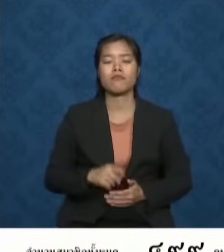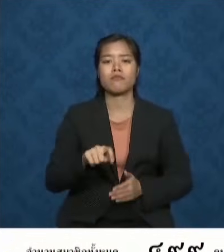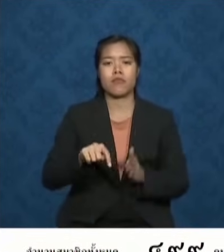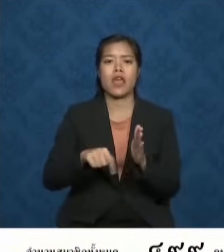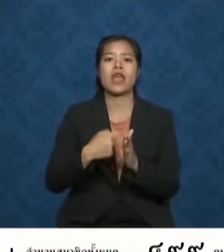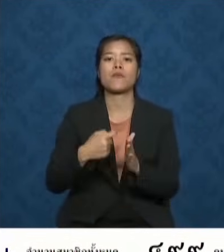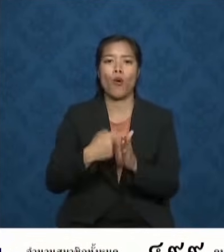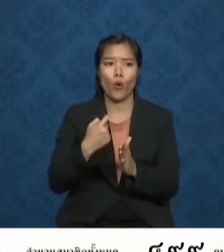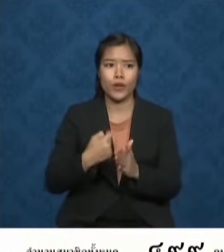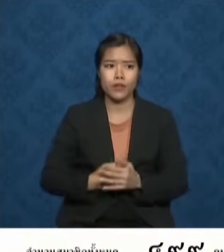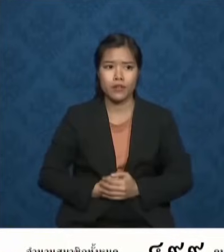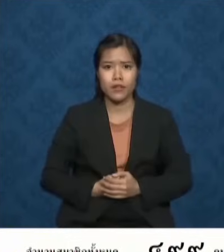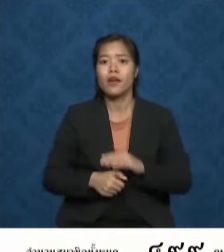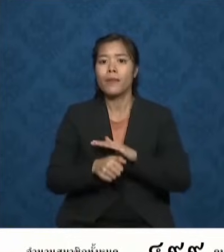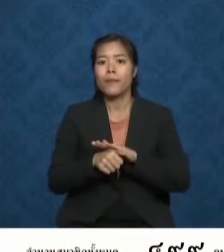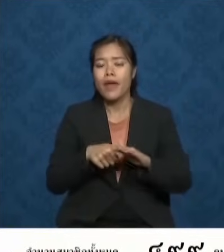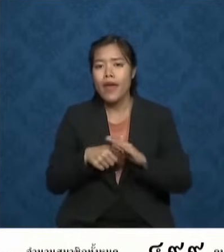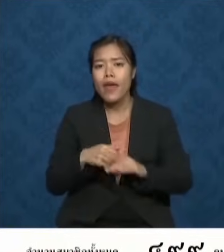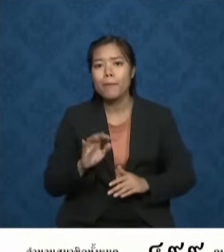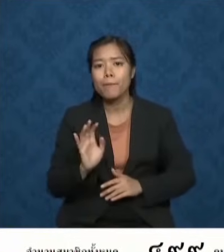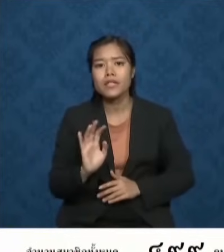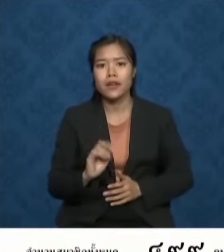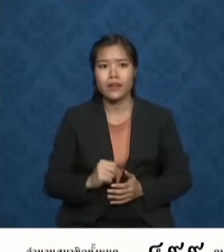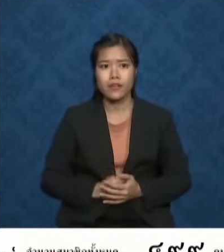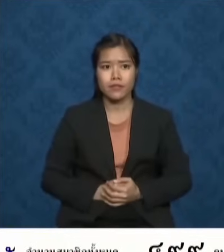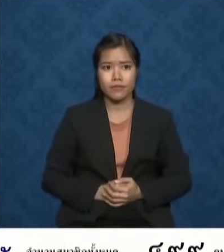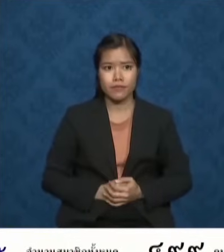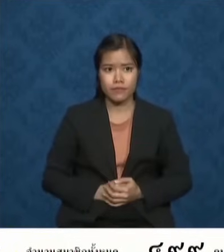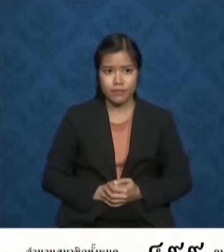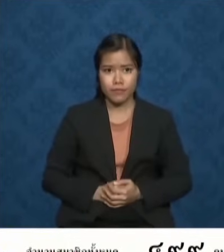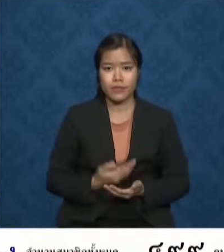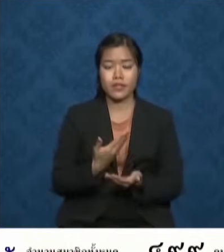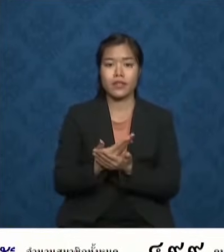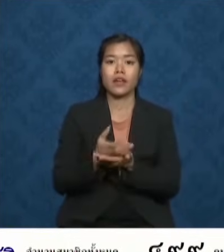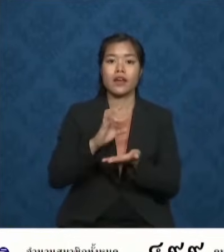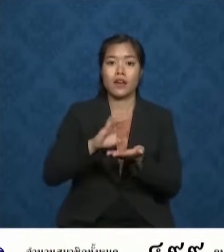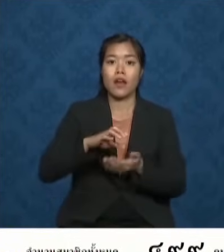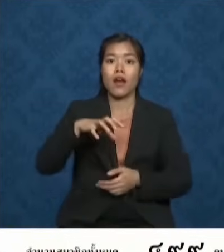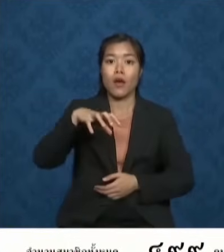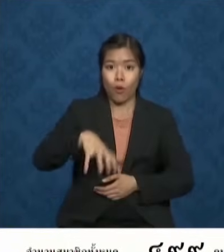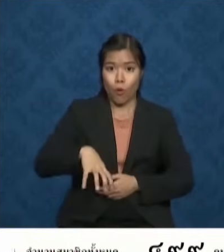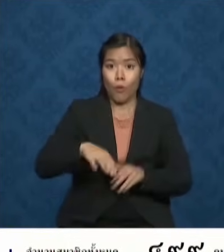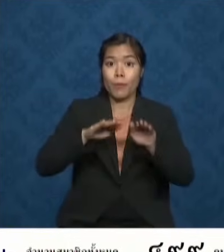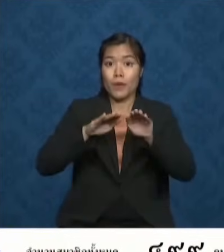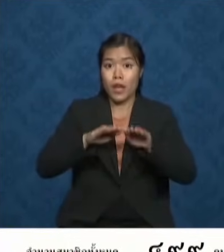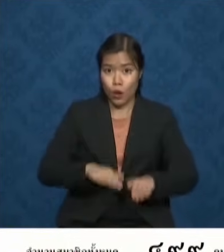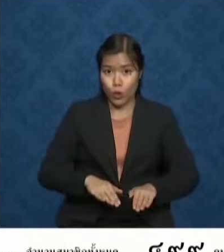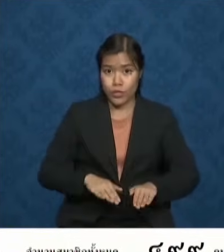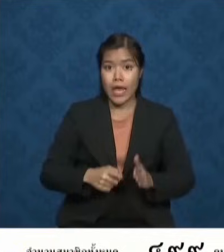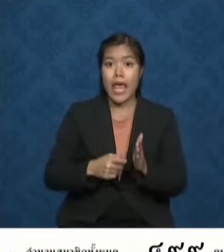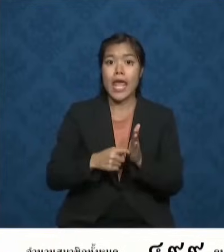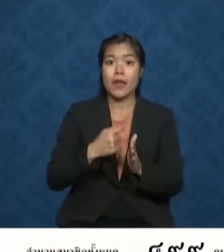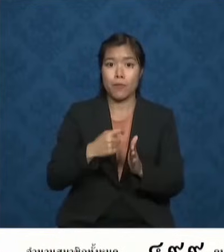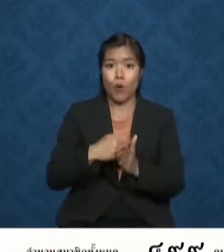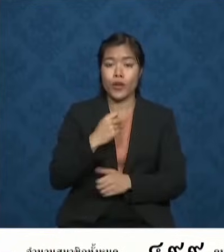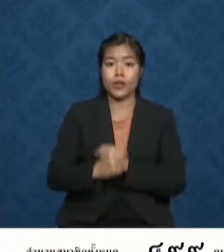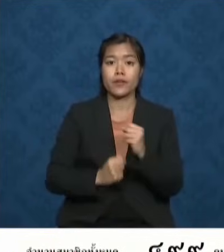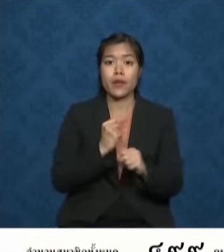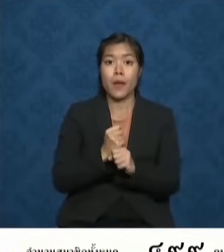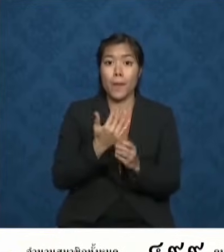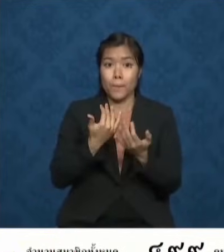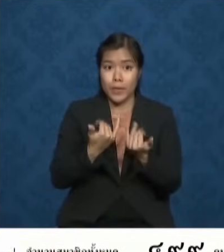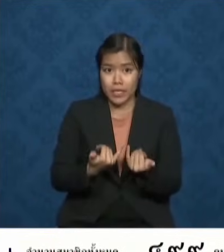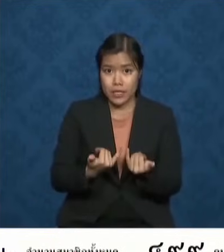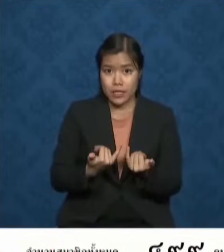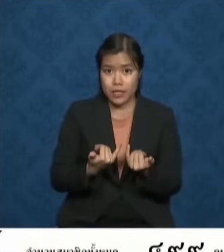านดาวน้อยผ่อนนานไม่ใช่อ่ะสำนักงบปรับลดด้วยเหตุผลว่าปีนี้เหลือเวลาบริหารง